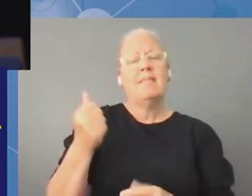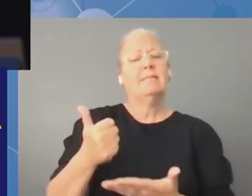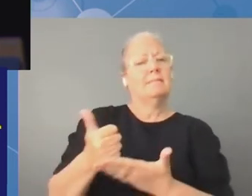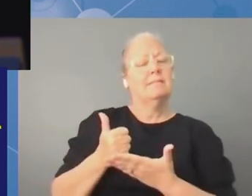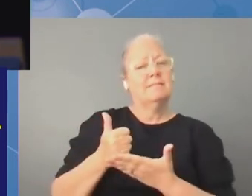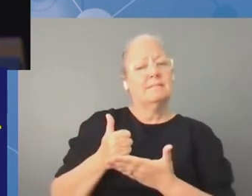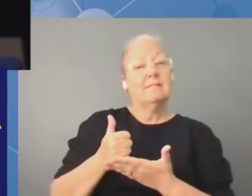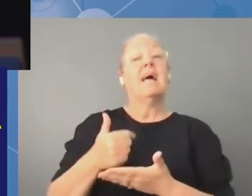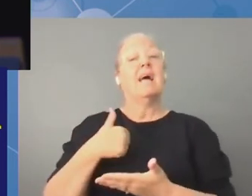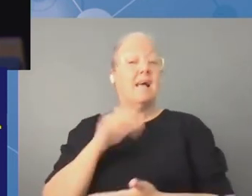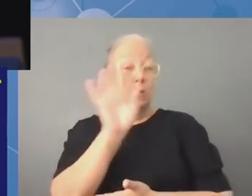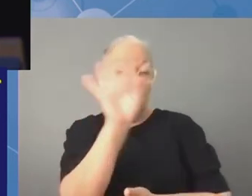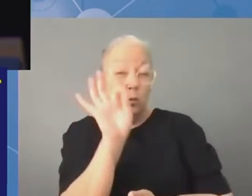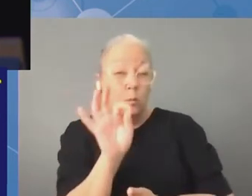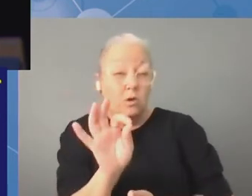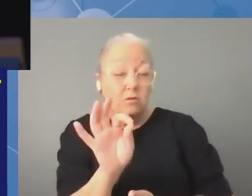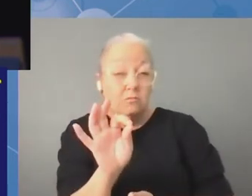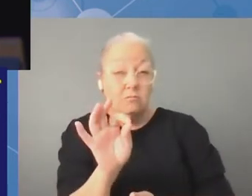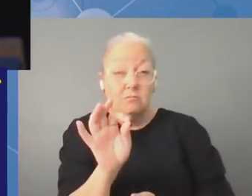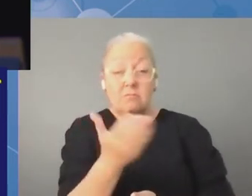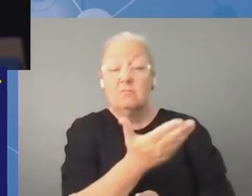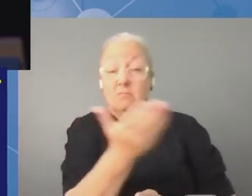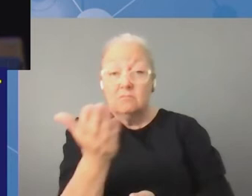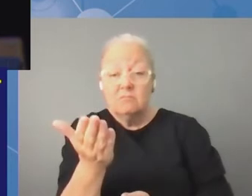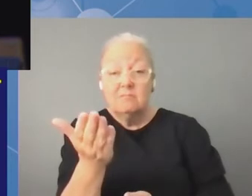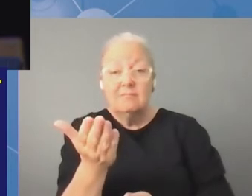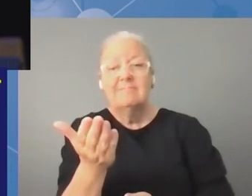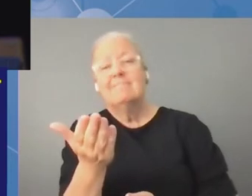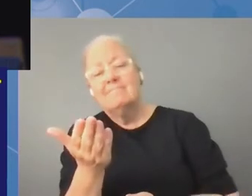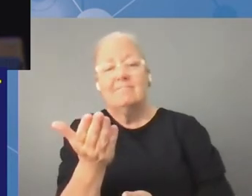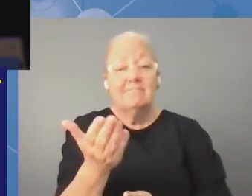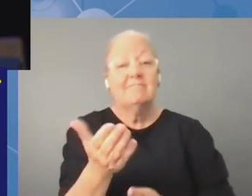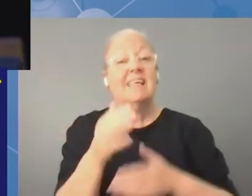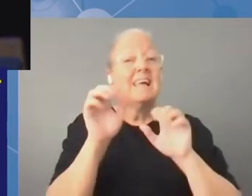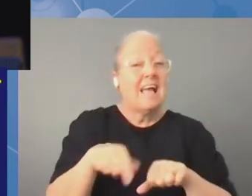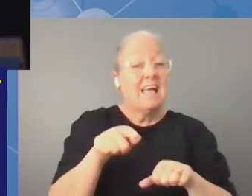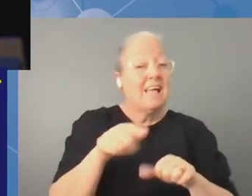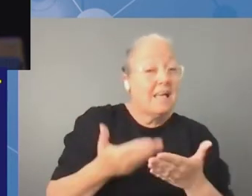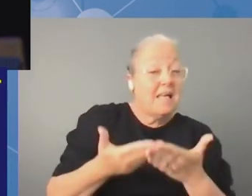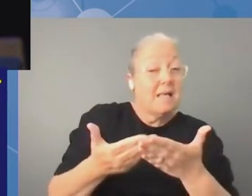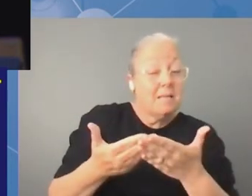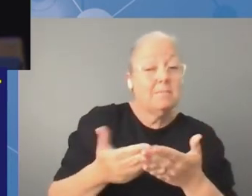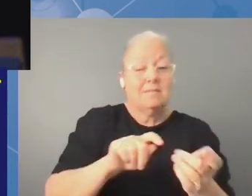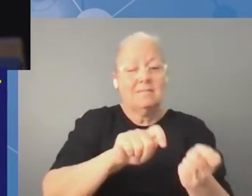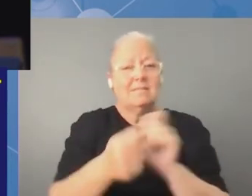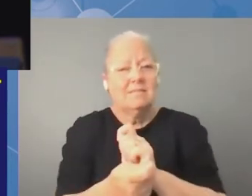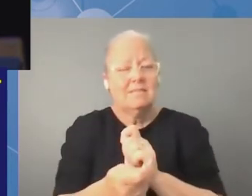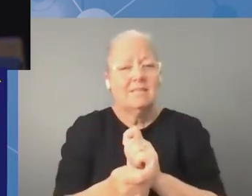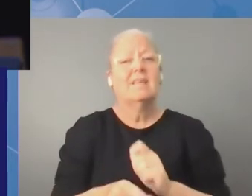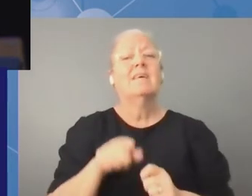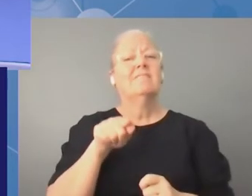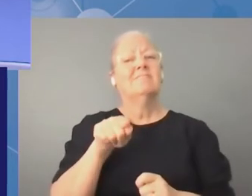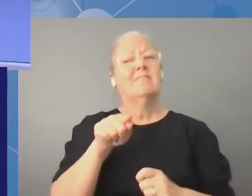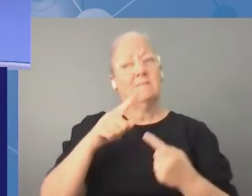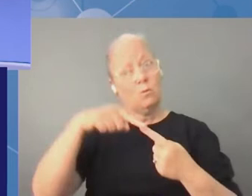تغييرها لكتابة الاستمارات لطلب المنح، فإذا يجب إعادة النظر برأيي